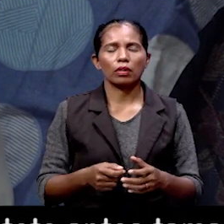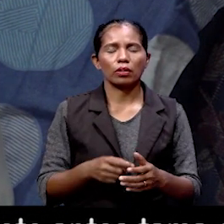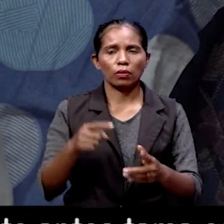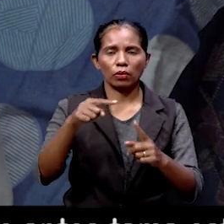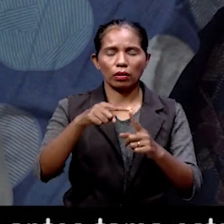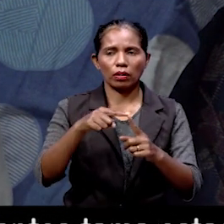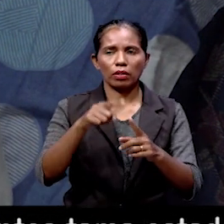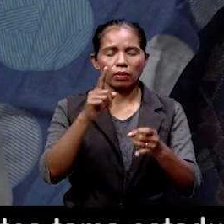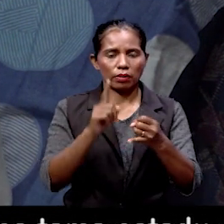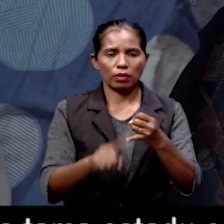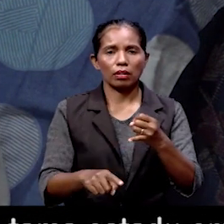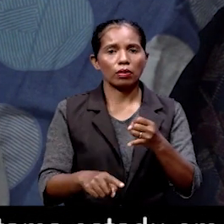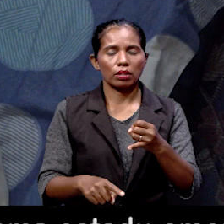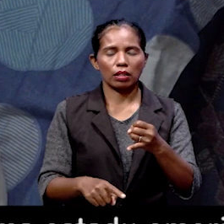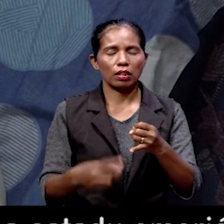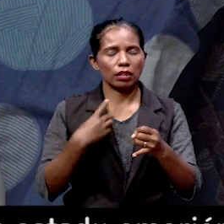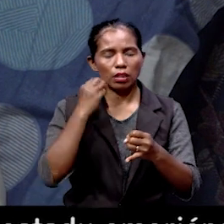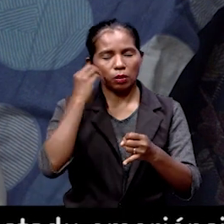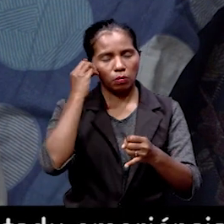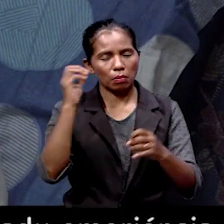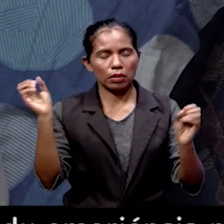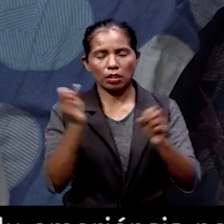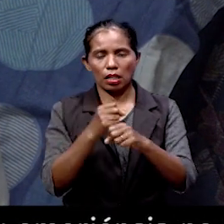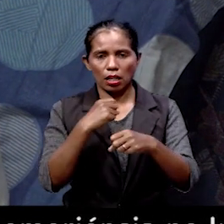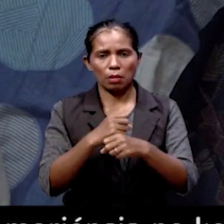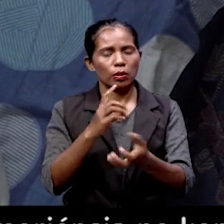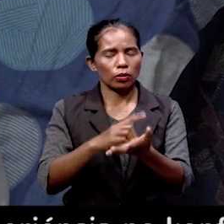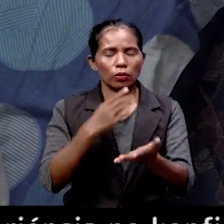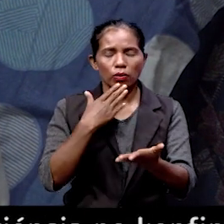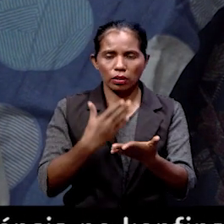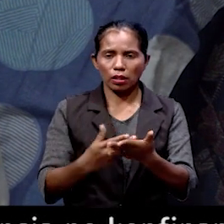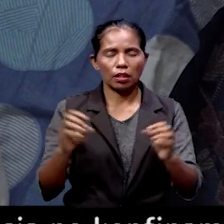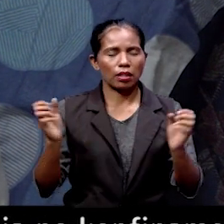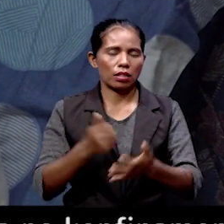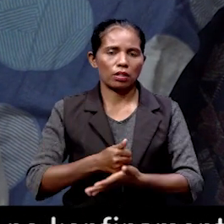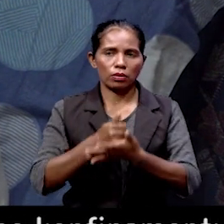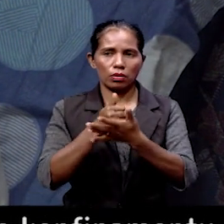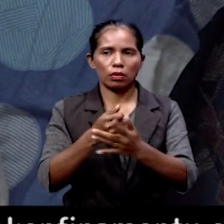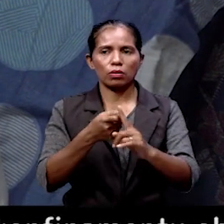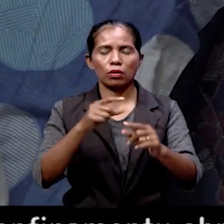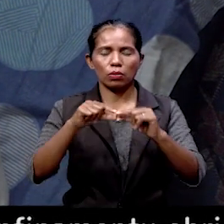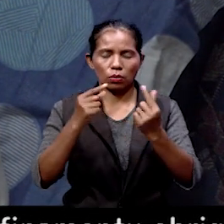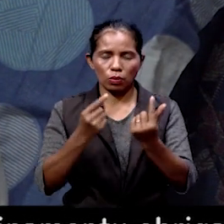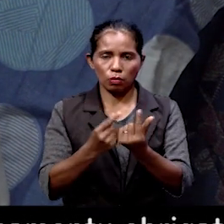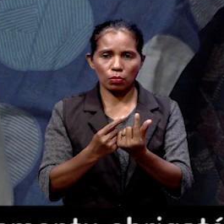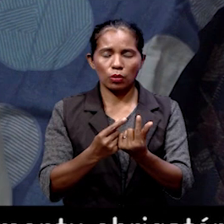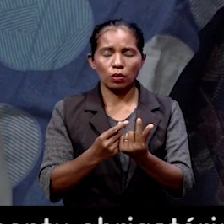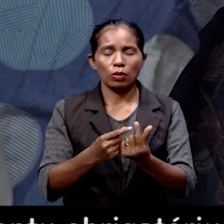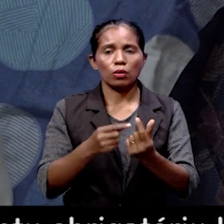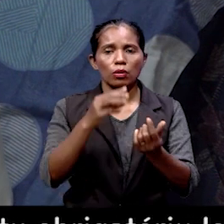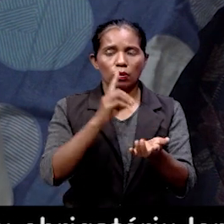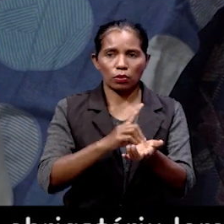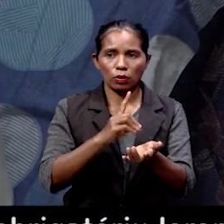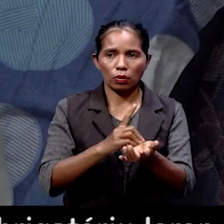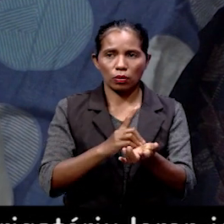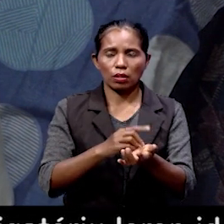human, itu human lahal batina. Bele herdu tuor jek tuhan bemos lahal batina, psi ekipa medik kita kompletu. Baru mai hatam tubuh